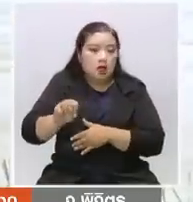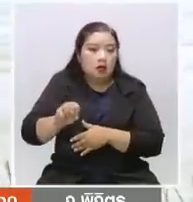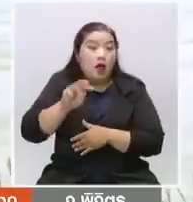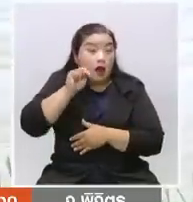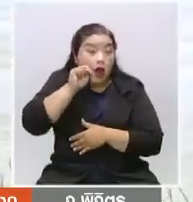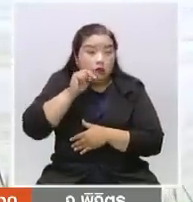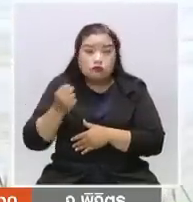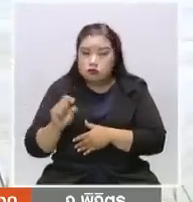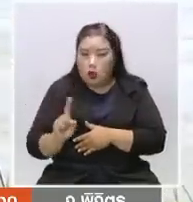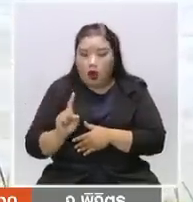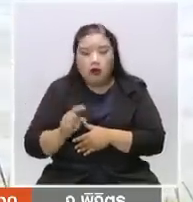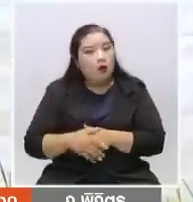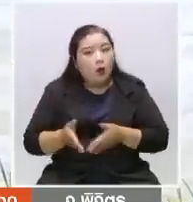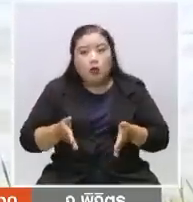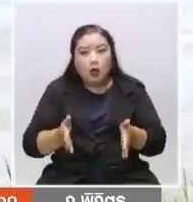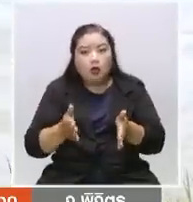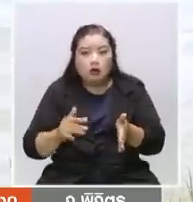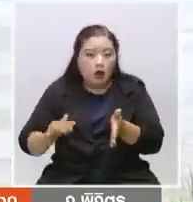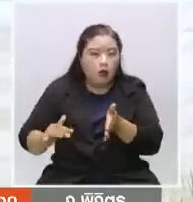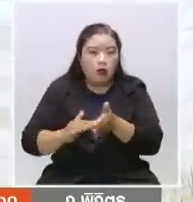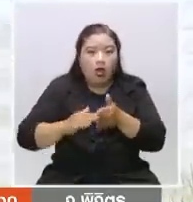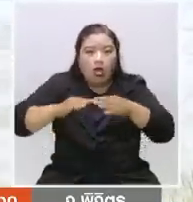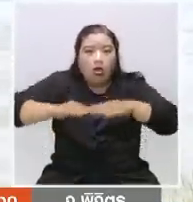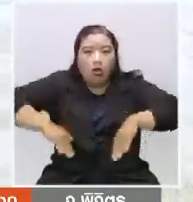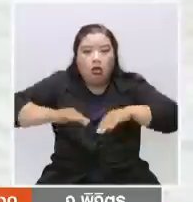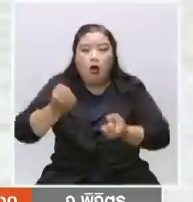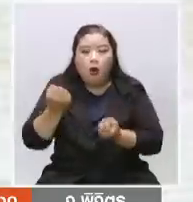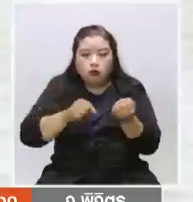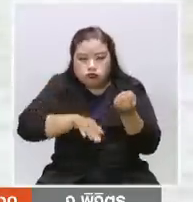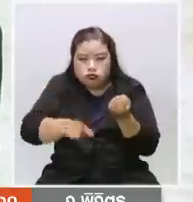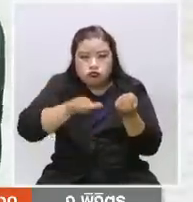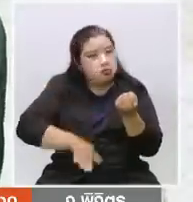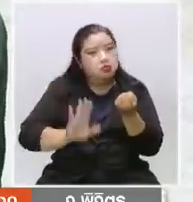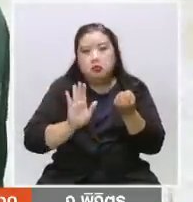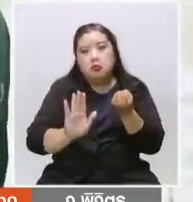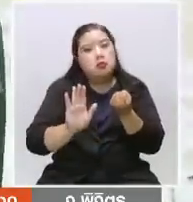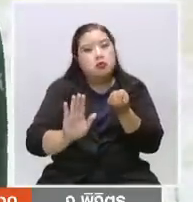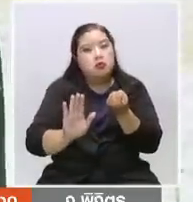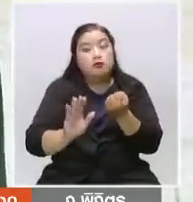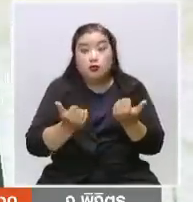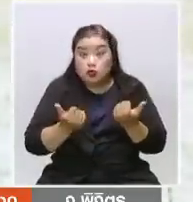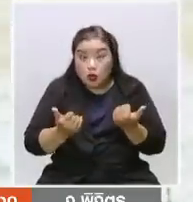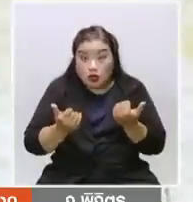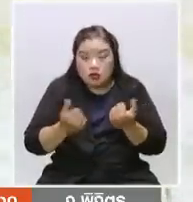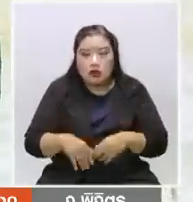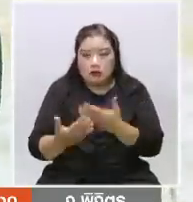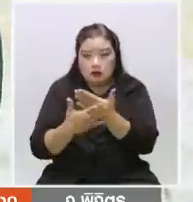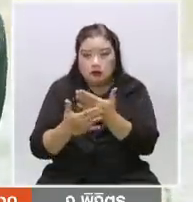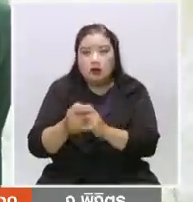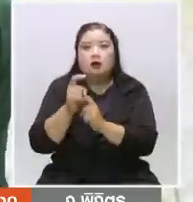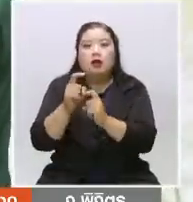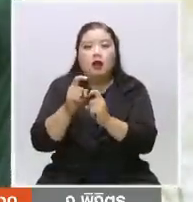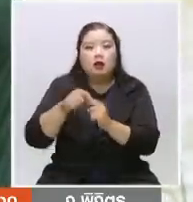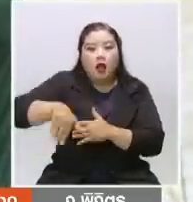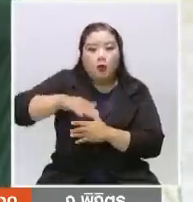กระแสน้ำค่ะกัดเซาะถนนขาดเป็นช่วงๆรถไม่สามารถผ่านได้ล่าสุดทางจังหวัดพิจิตรประกาศพื้นที่ประสบภัย